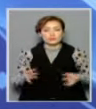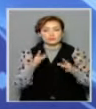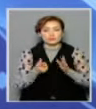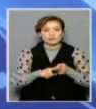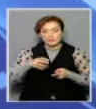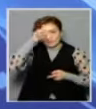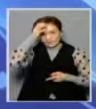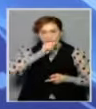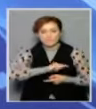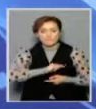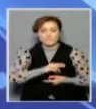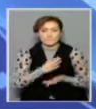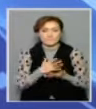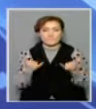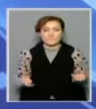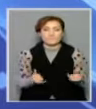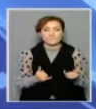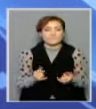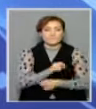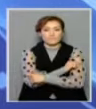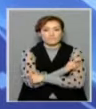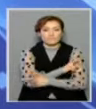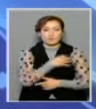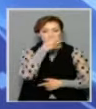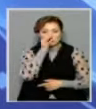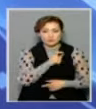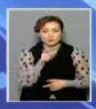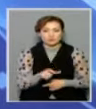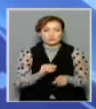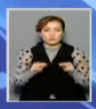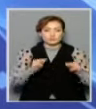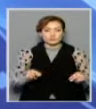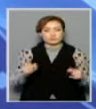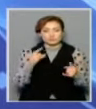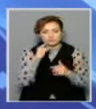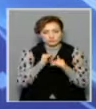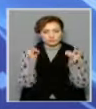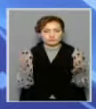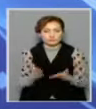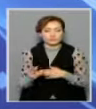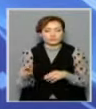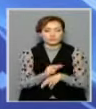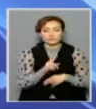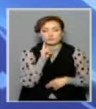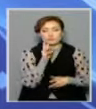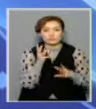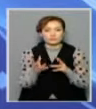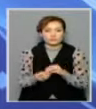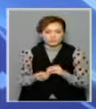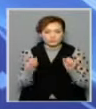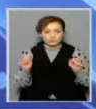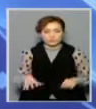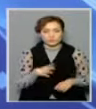сферам образования и науки, и на сегодня полон сил. Жизнь талантливого поэта, педагога, внесшего большой вклад в воспитание подрастающего поколения,